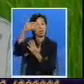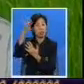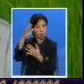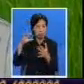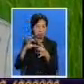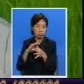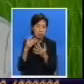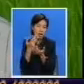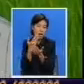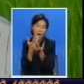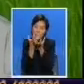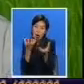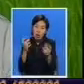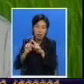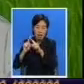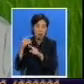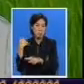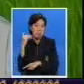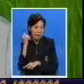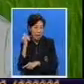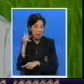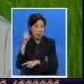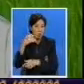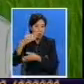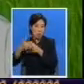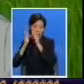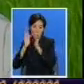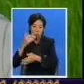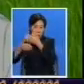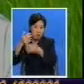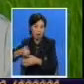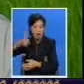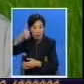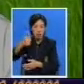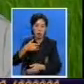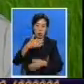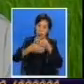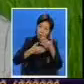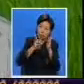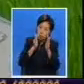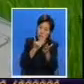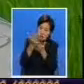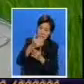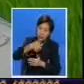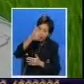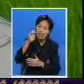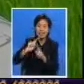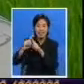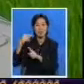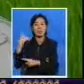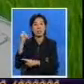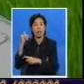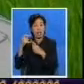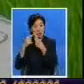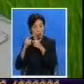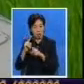ป็นตลาดของผู้ซื้อบางครั้งก็เป็นตลาดของผู้ขาย ครับ นะครับแต่ว่าไอ้ที่เรียกว่าจะมารวมหัวในระดับ